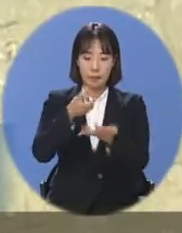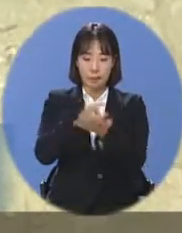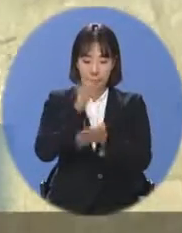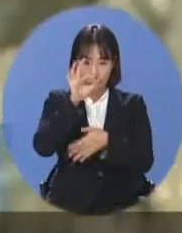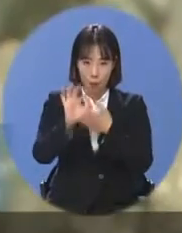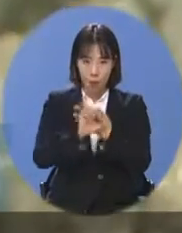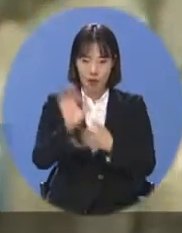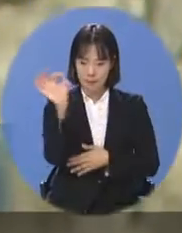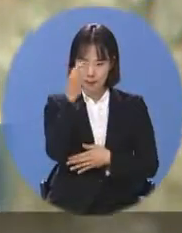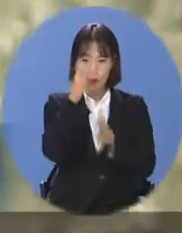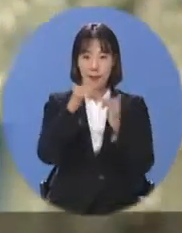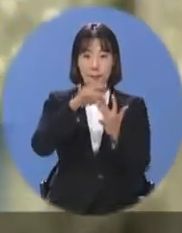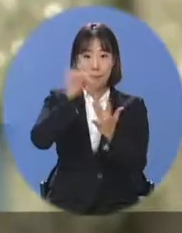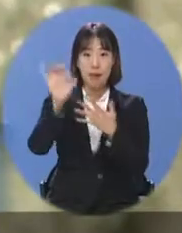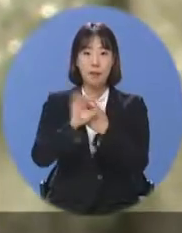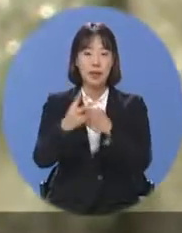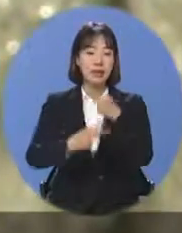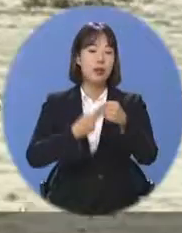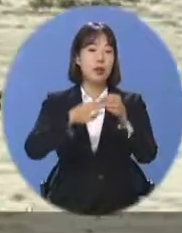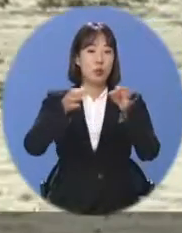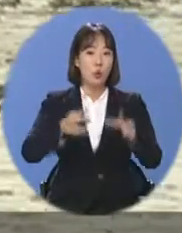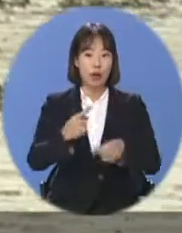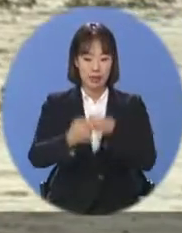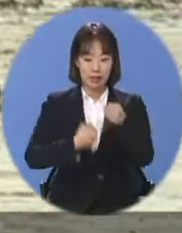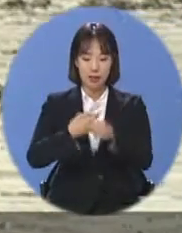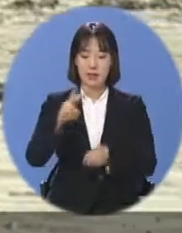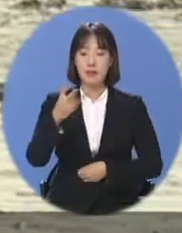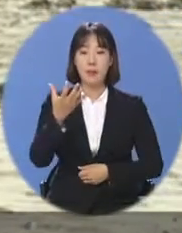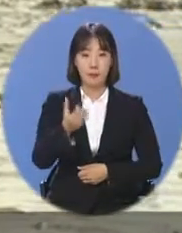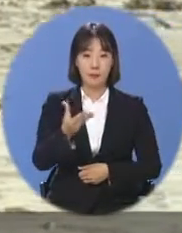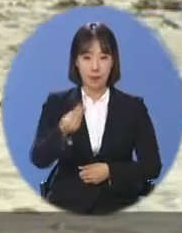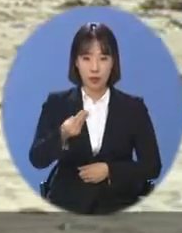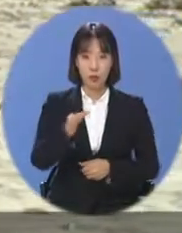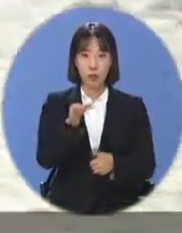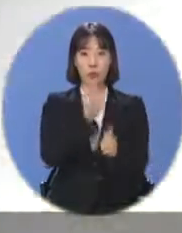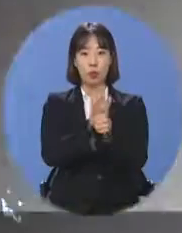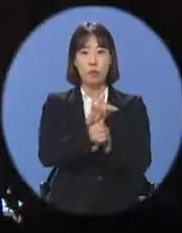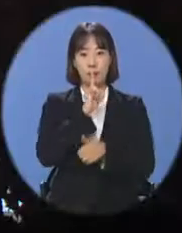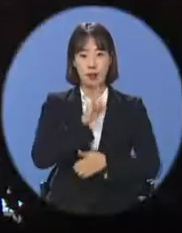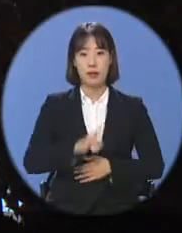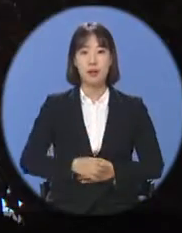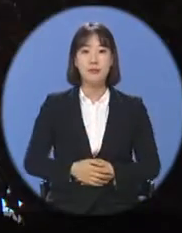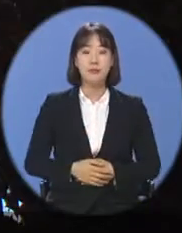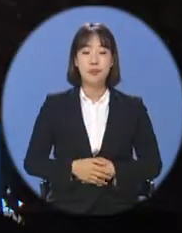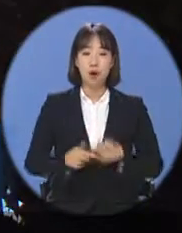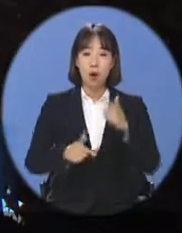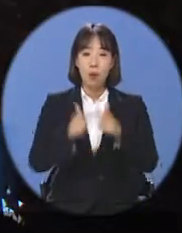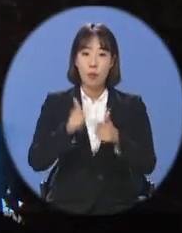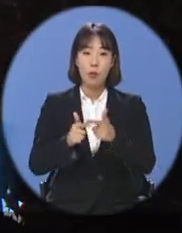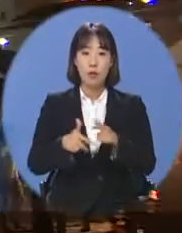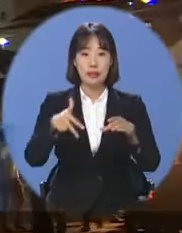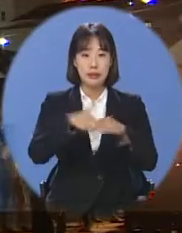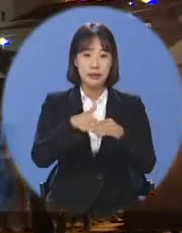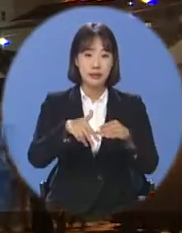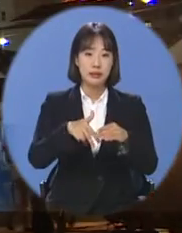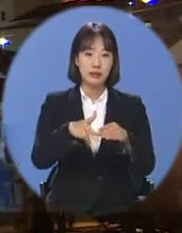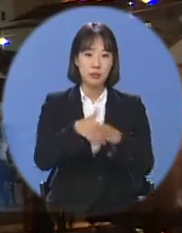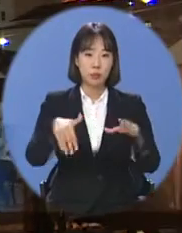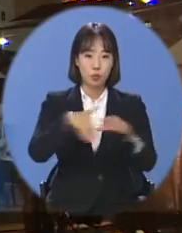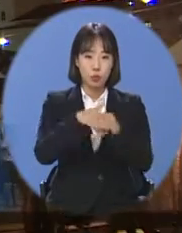장인으로 지정되면 2년 동안 연 200만 원의 군비를 지원받을 수 있습니다. 목포시 지역 문화재 활용 사업